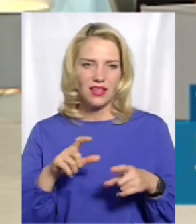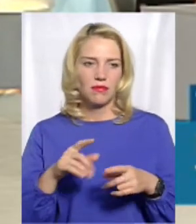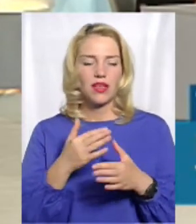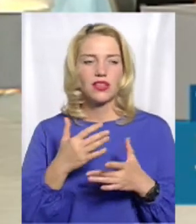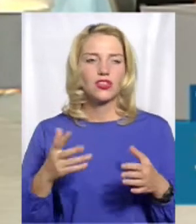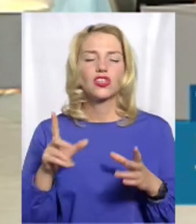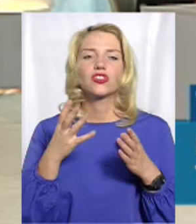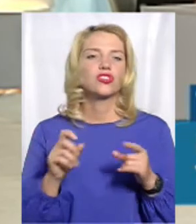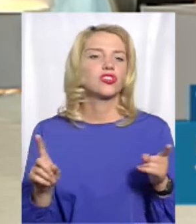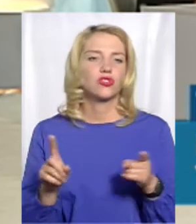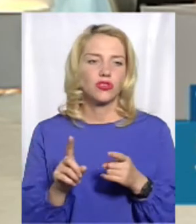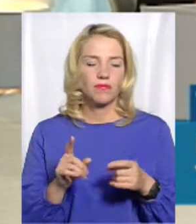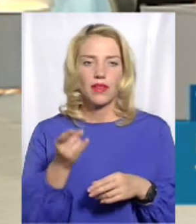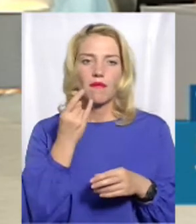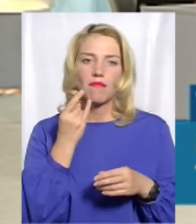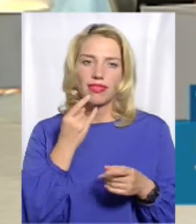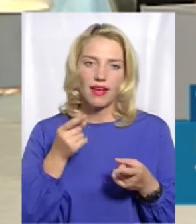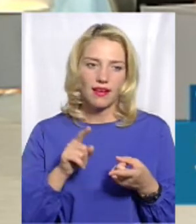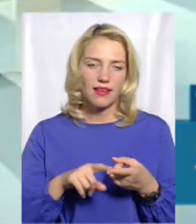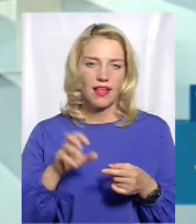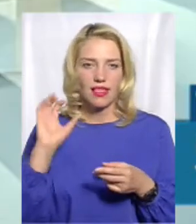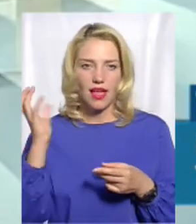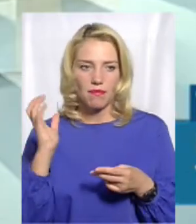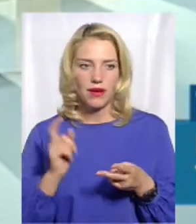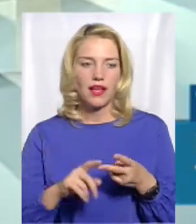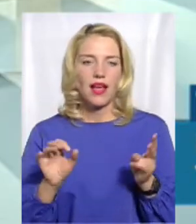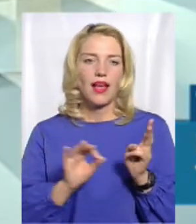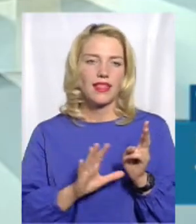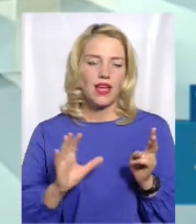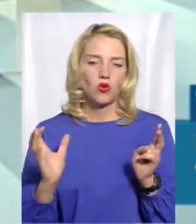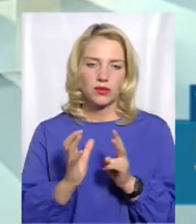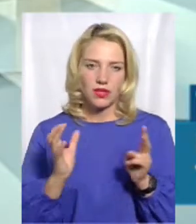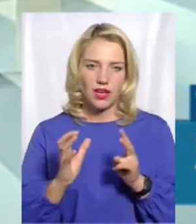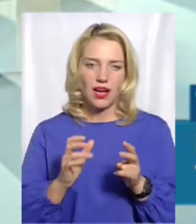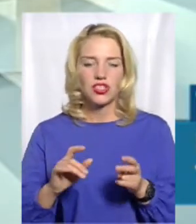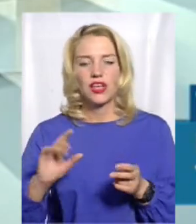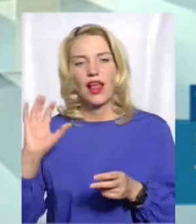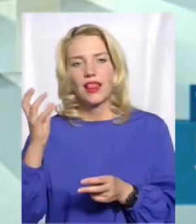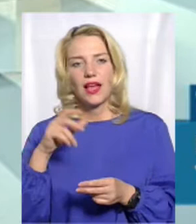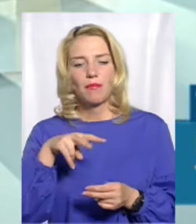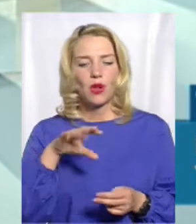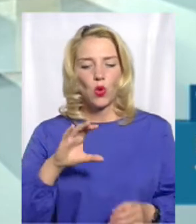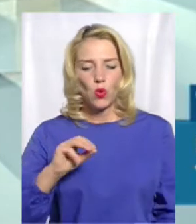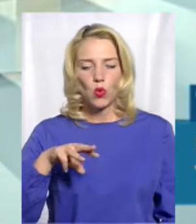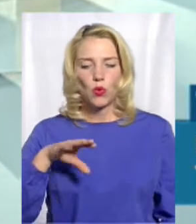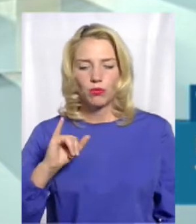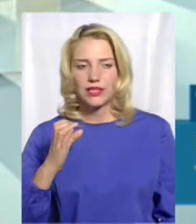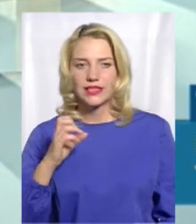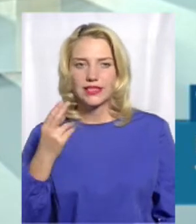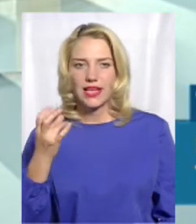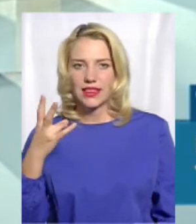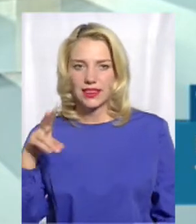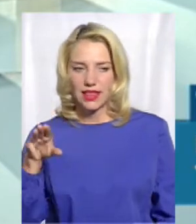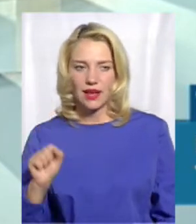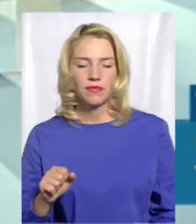ще? Батарейки, лампи енергозберігаючі, лампи люмінесцентні, тара з